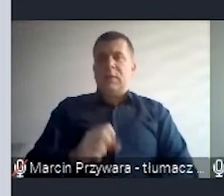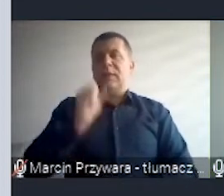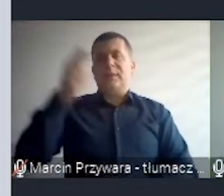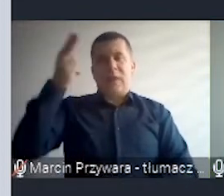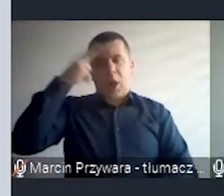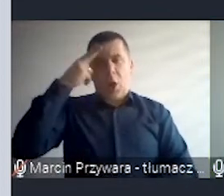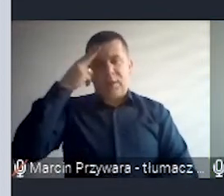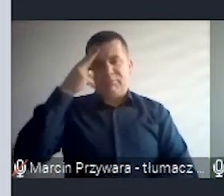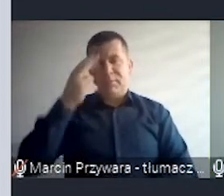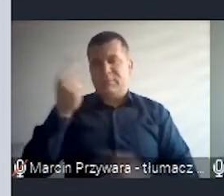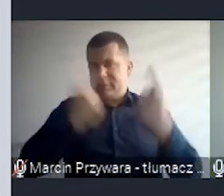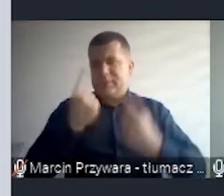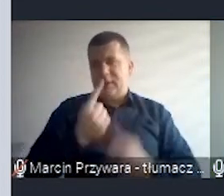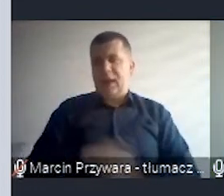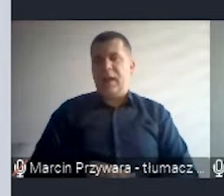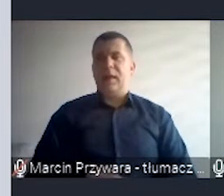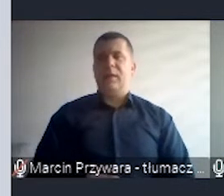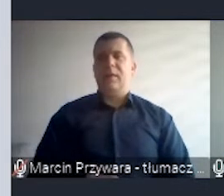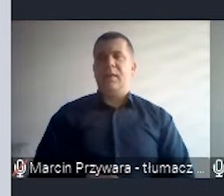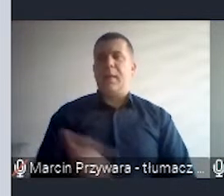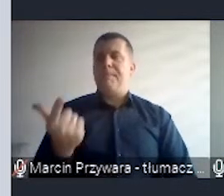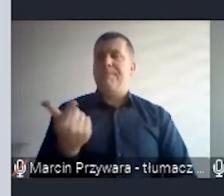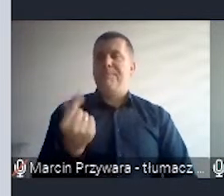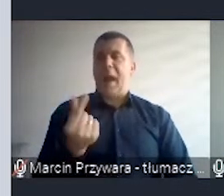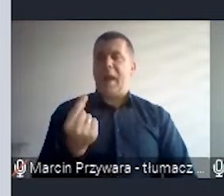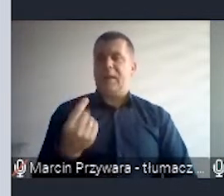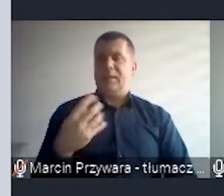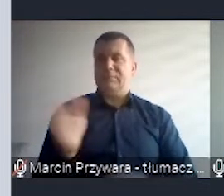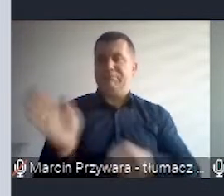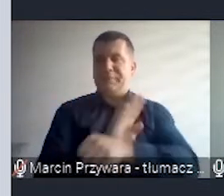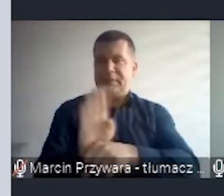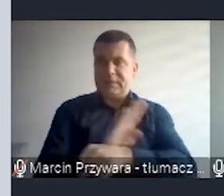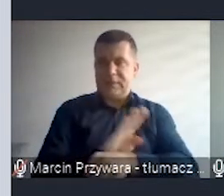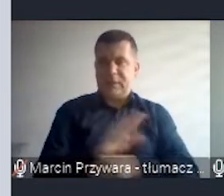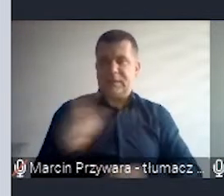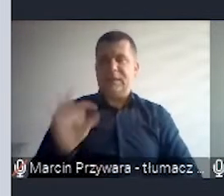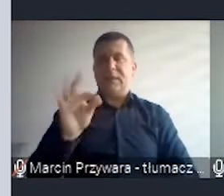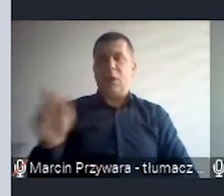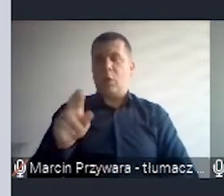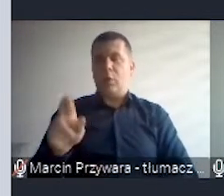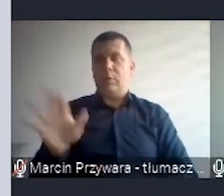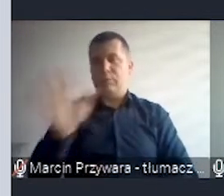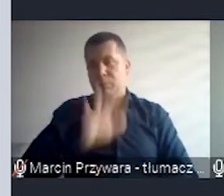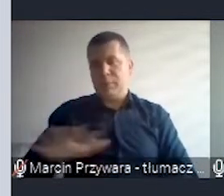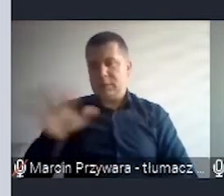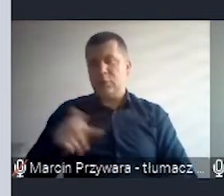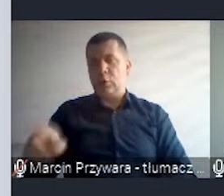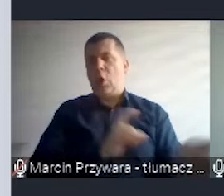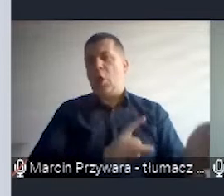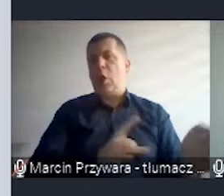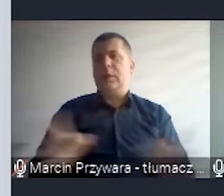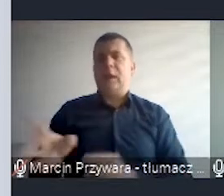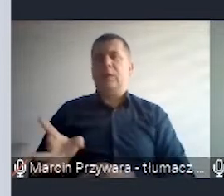stereotypowym podejściem, że partnerstwo biznesu i sektora publicznego to